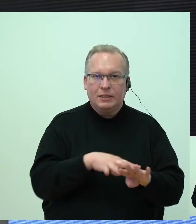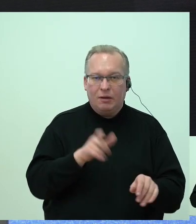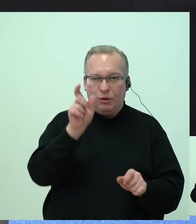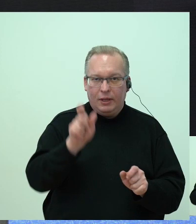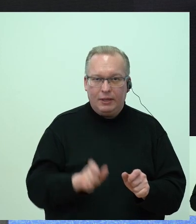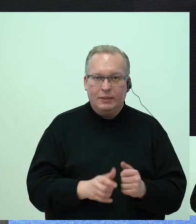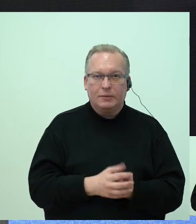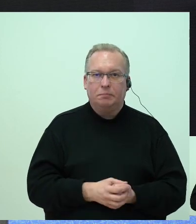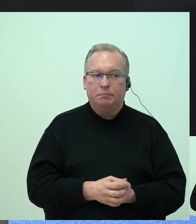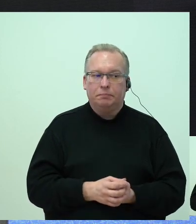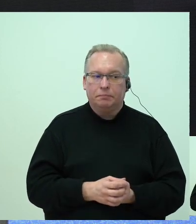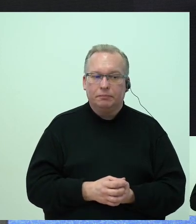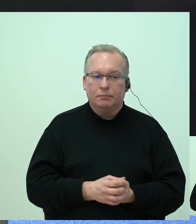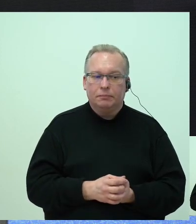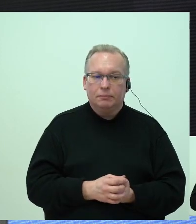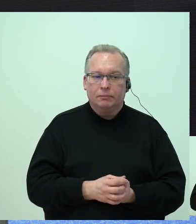narys.